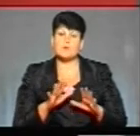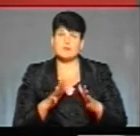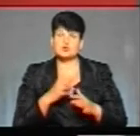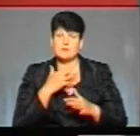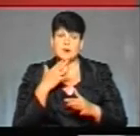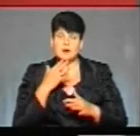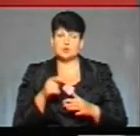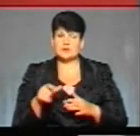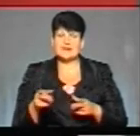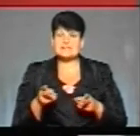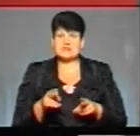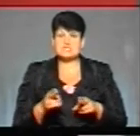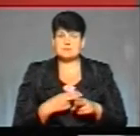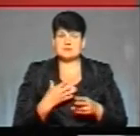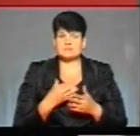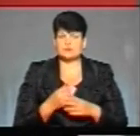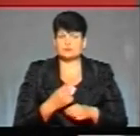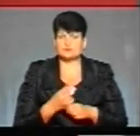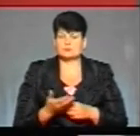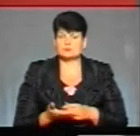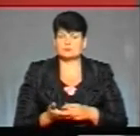людей залишиться без своїх робочих місць?